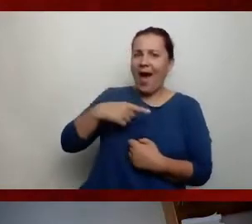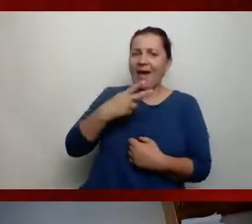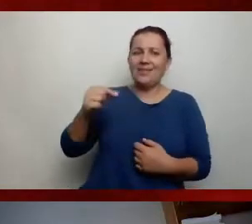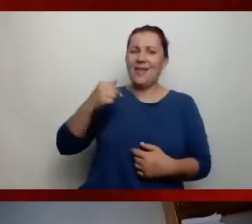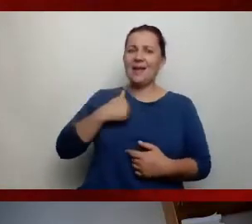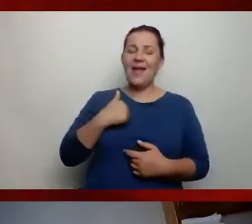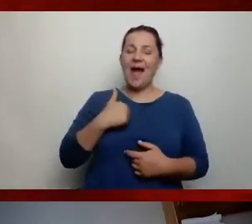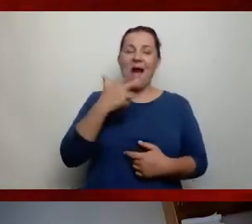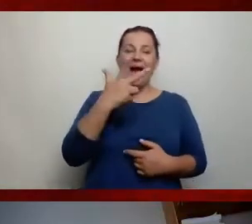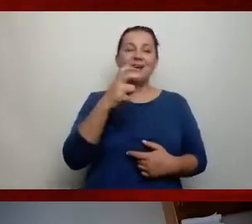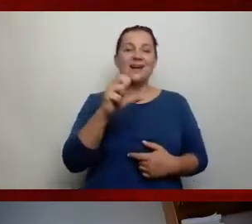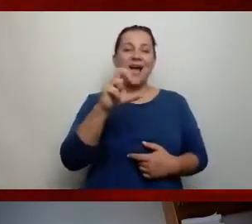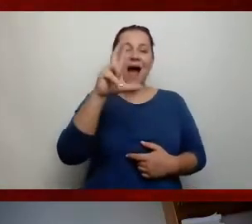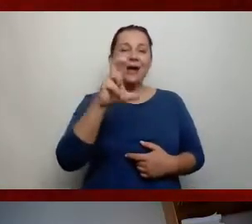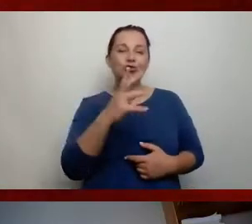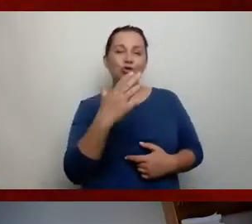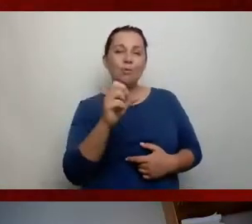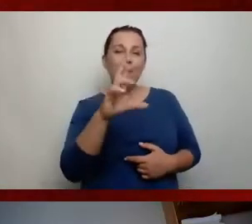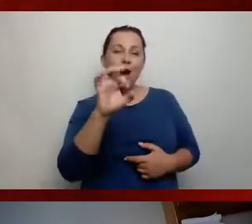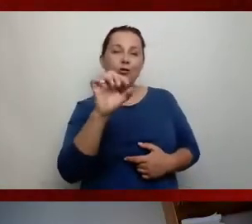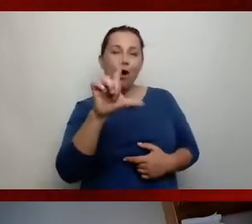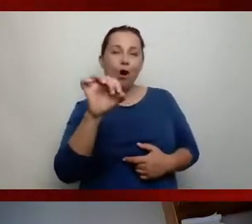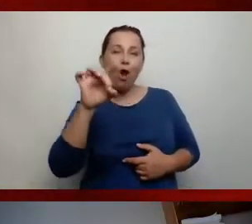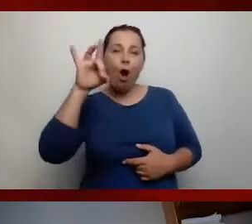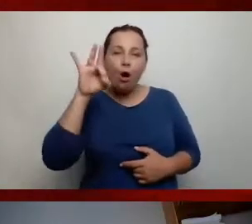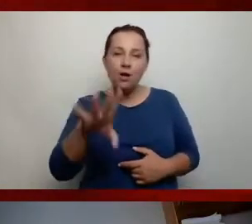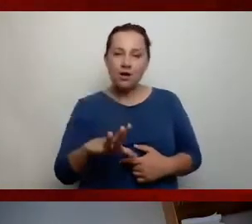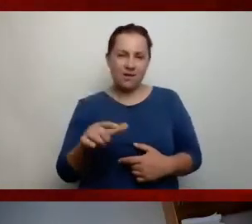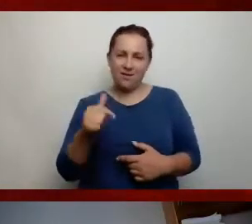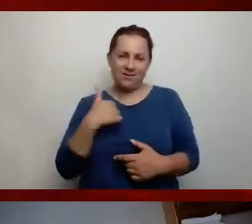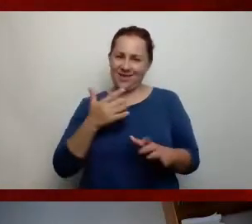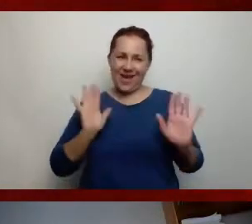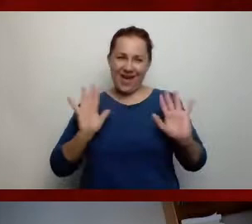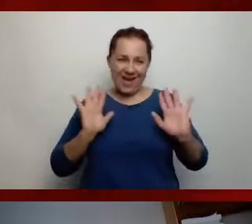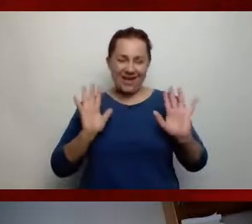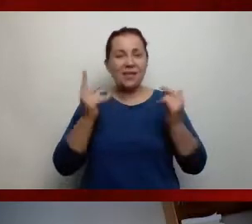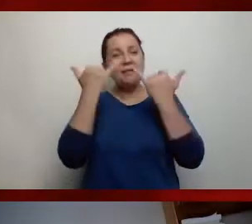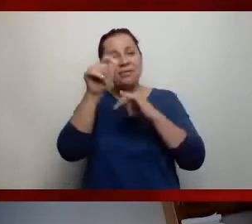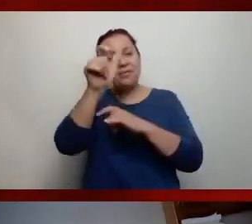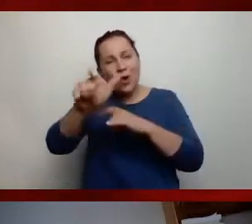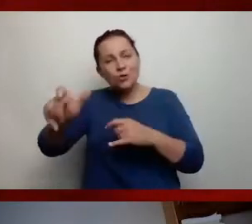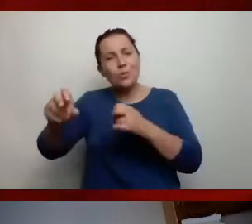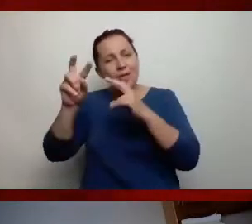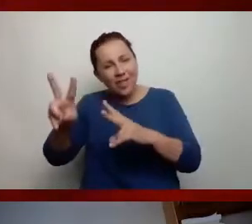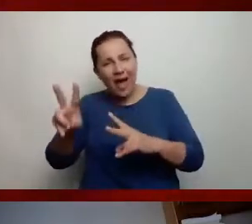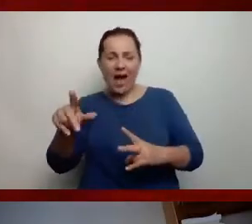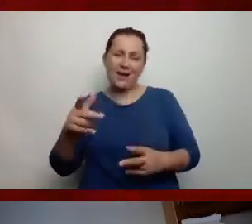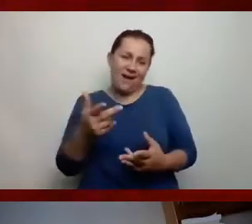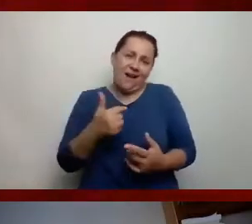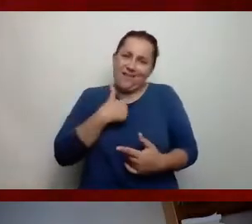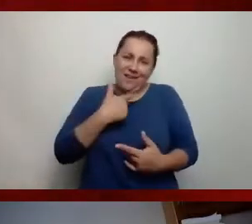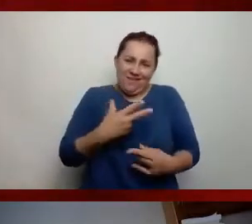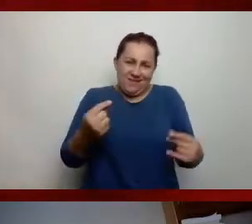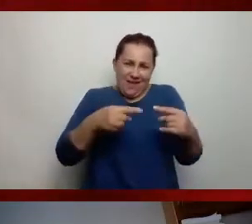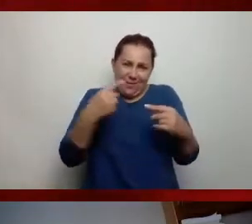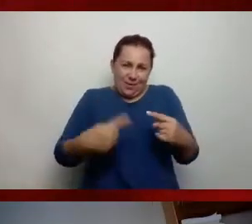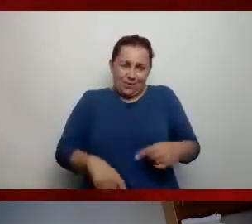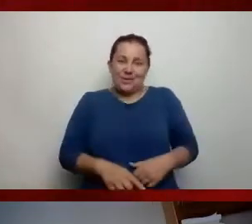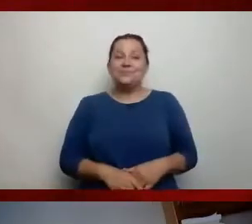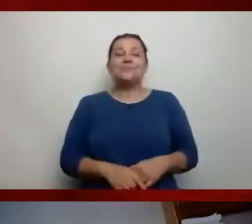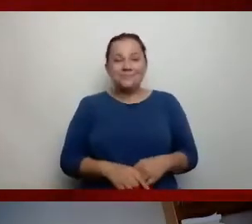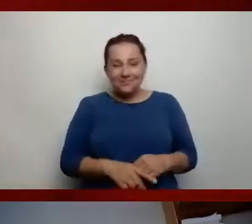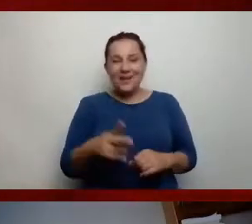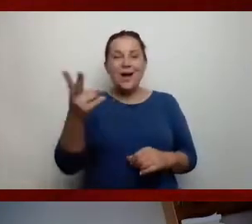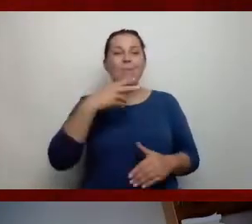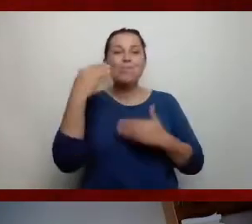To można tak mówić o Krzysztofie Nowaku czy Krzysztofie Gajdzie, ale na pewno nie o mnie, ale dzień dobry, cześć. Pozdrawiamy obu